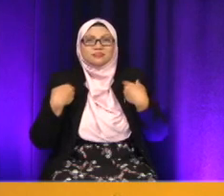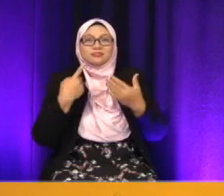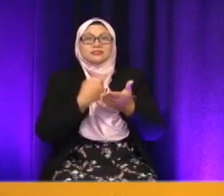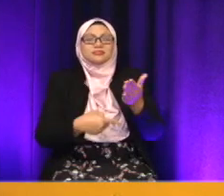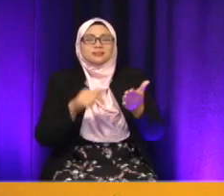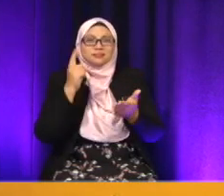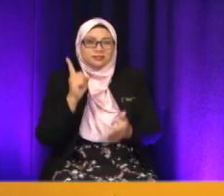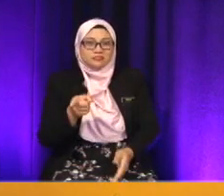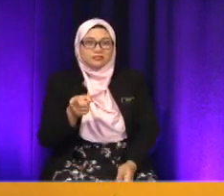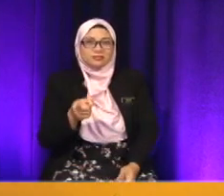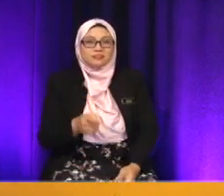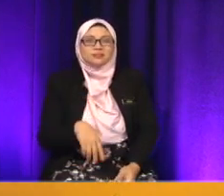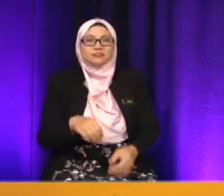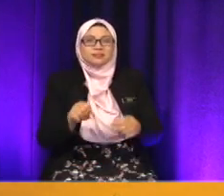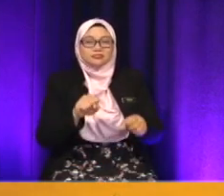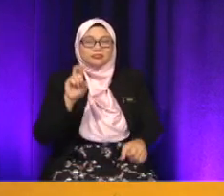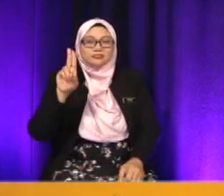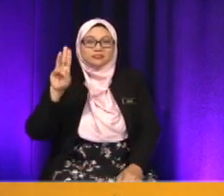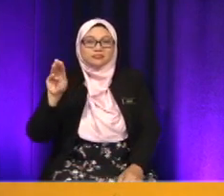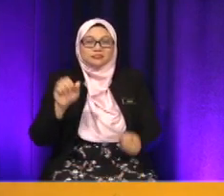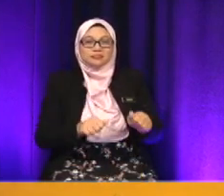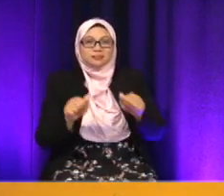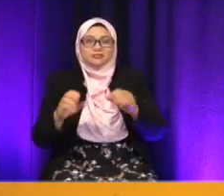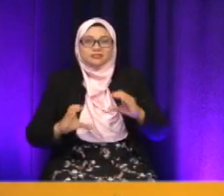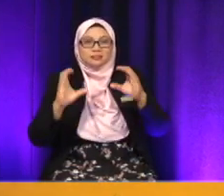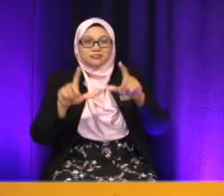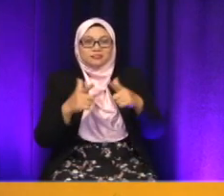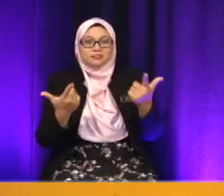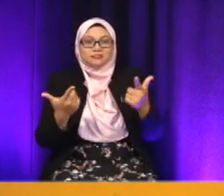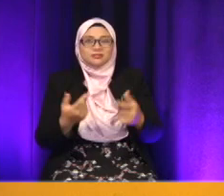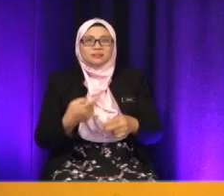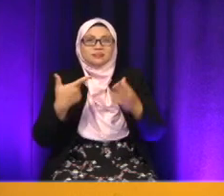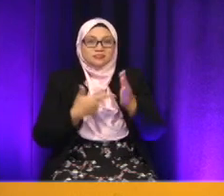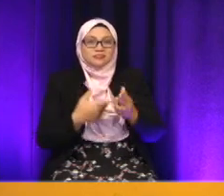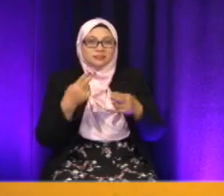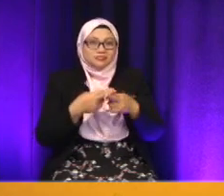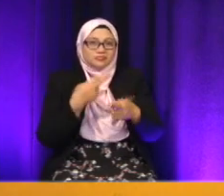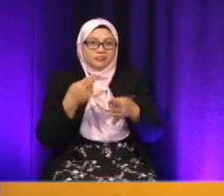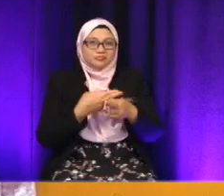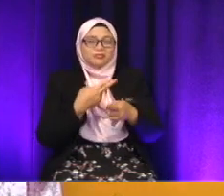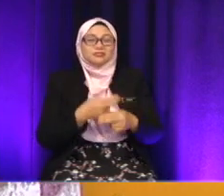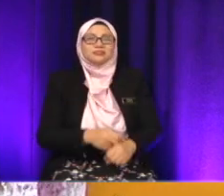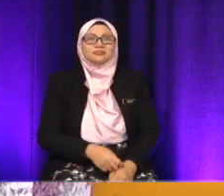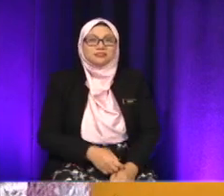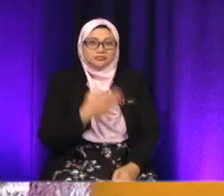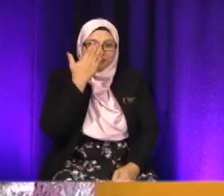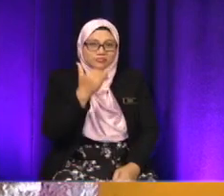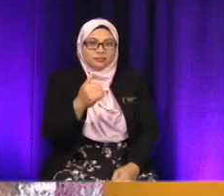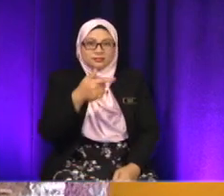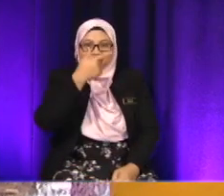dia lebih ringkas Kenapa dia lebih ringkas kita tengok dia punya si teks Oke Sintak